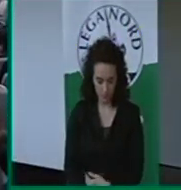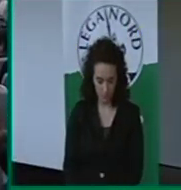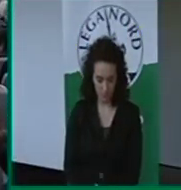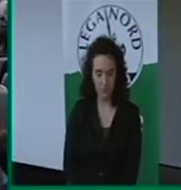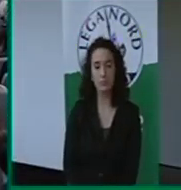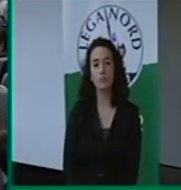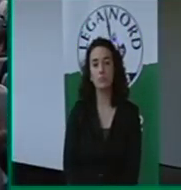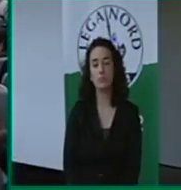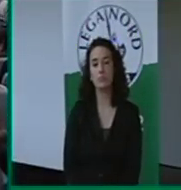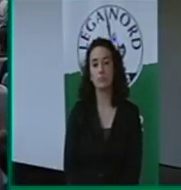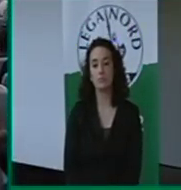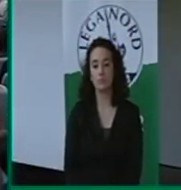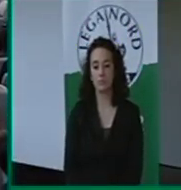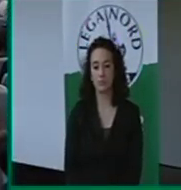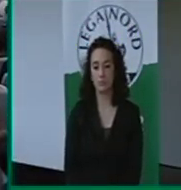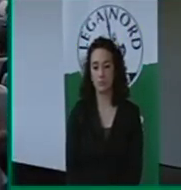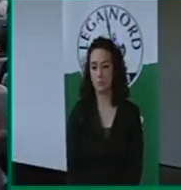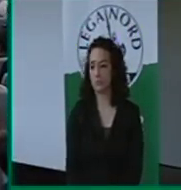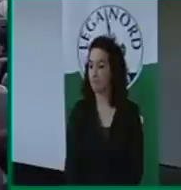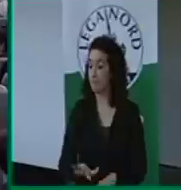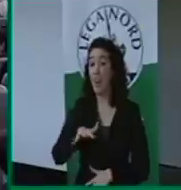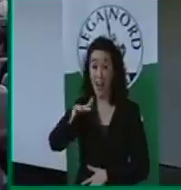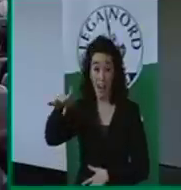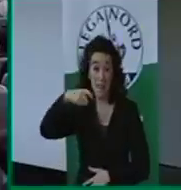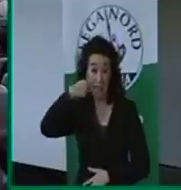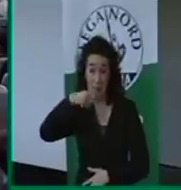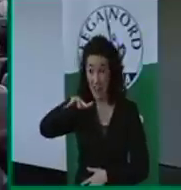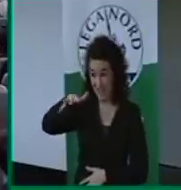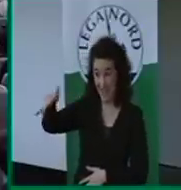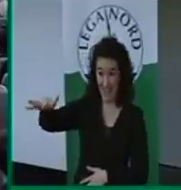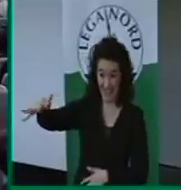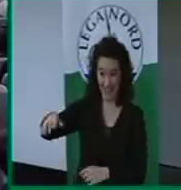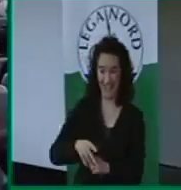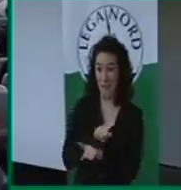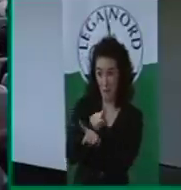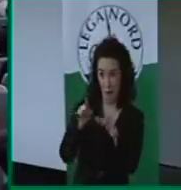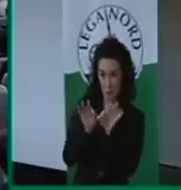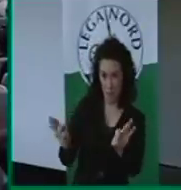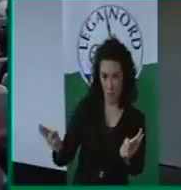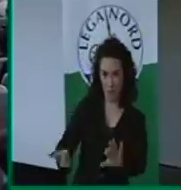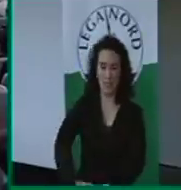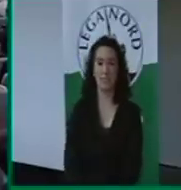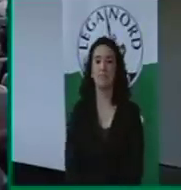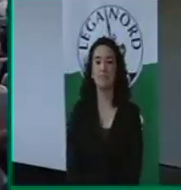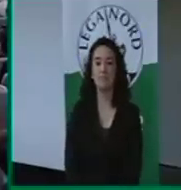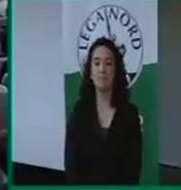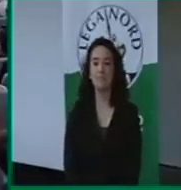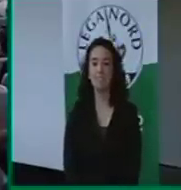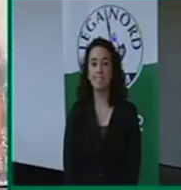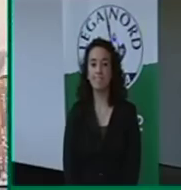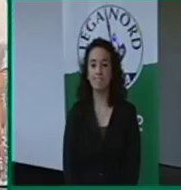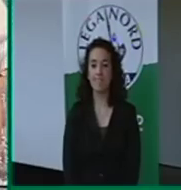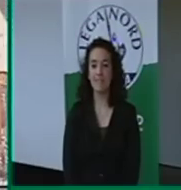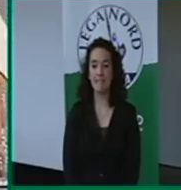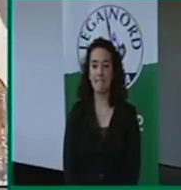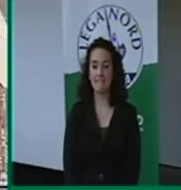consolidation ve ne ho preparati altri eh dopo Tenetevi pronti Sì Cè ci sono novità